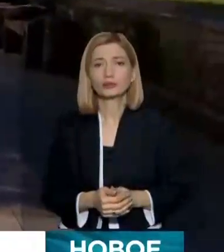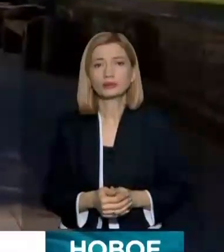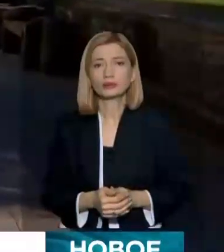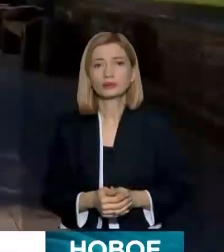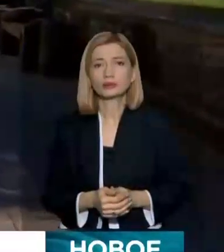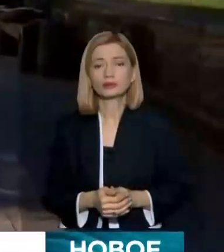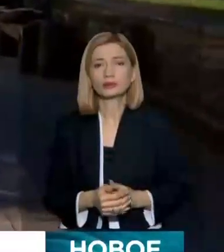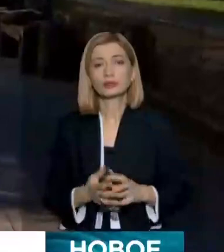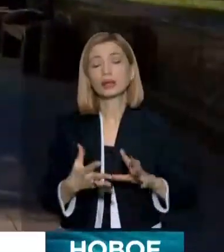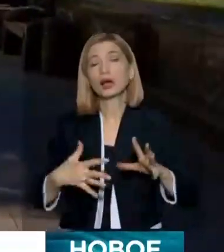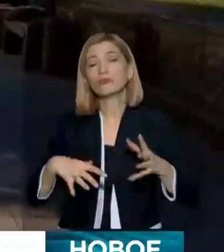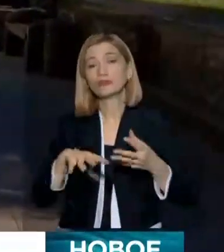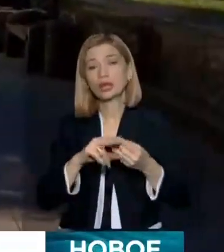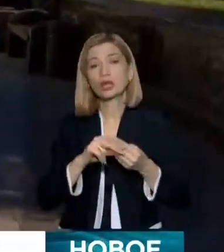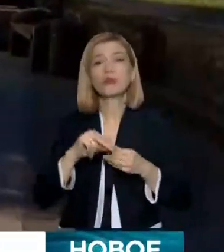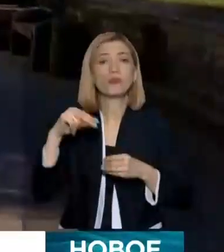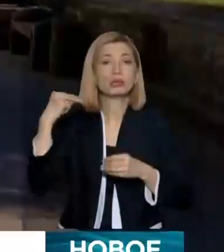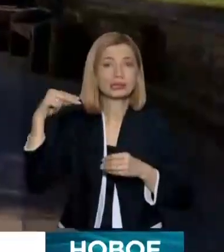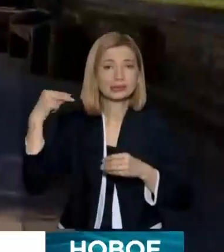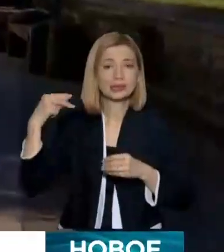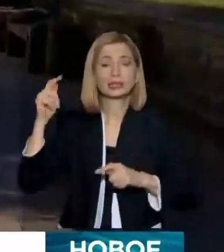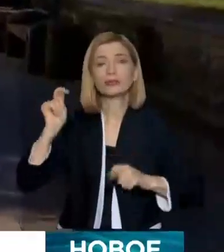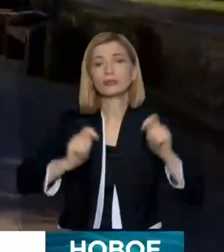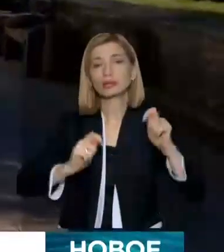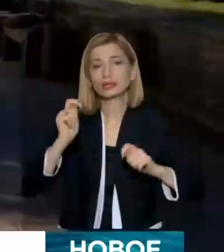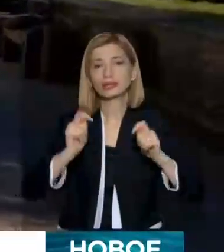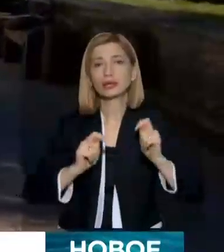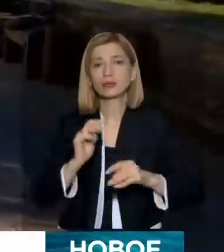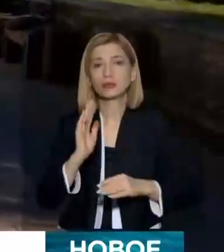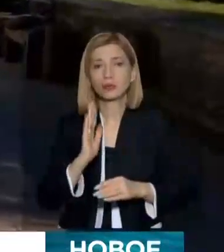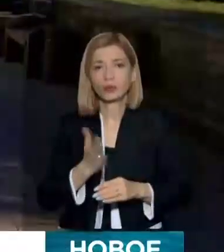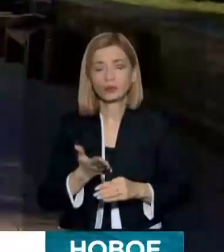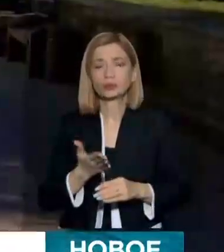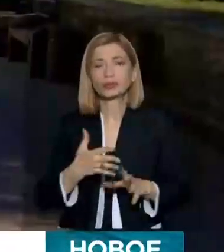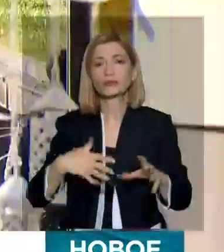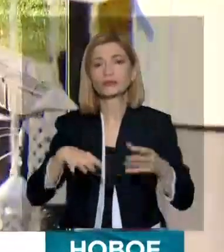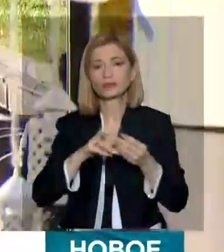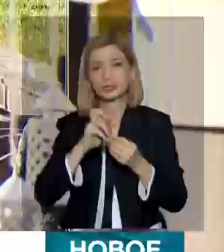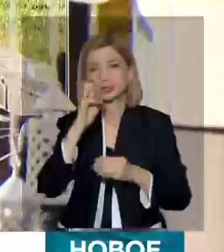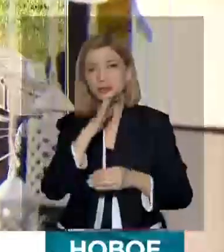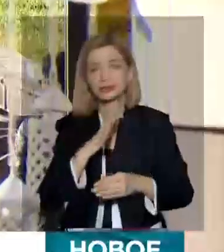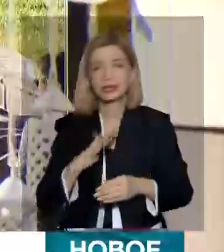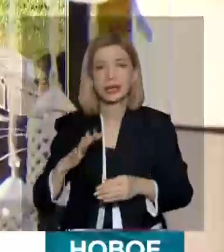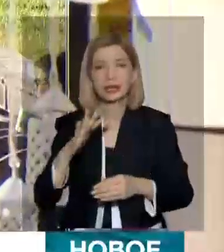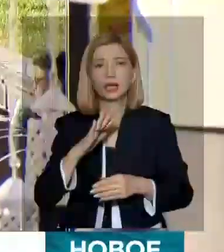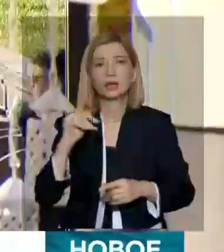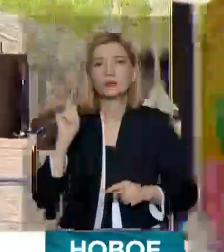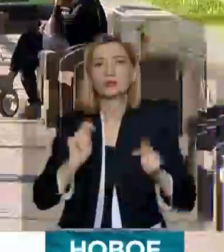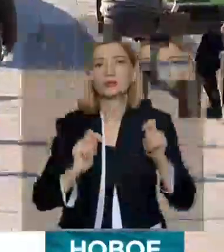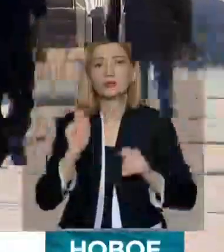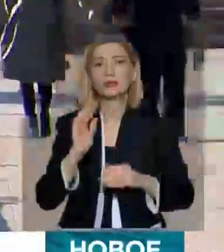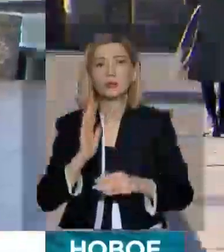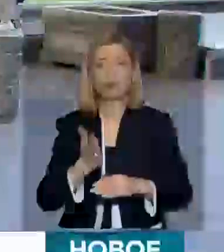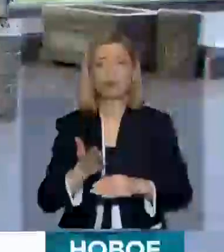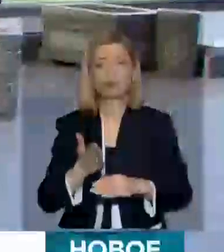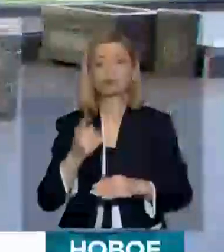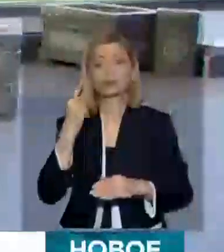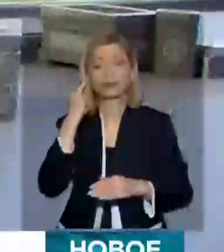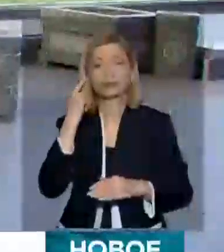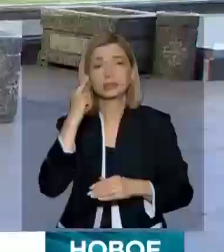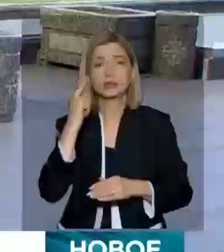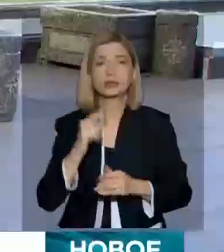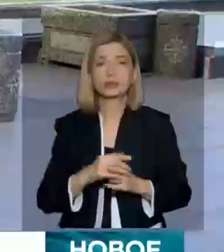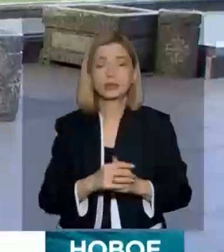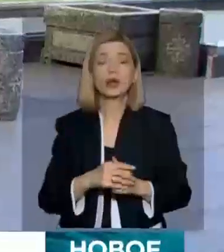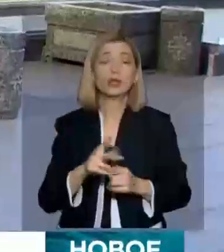Будет со всех этих, президенты будут приезжать, да, со всех стран. Да, в курсе. Да, слышали,